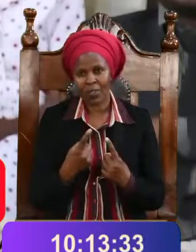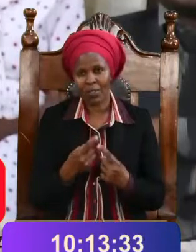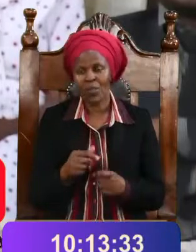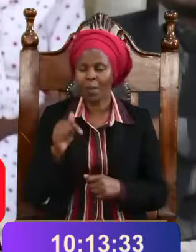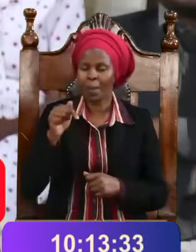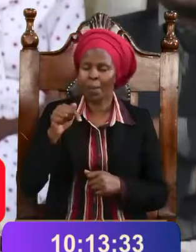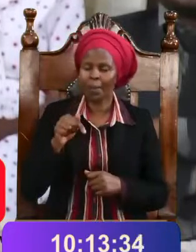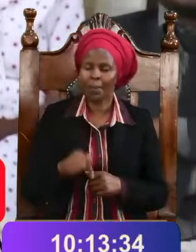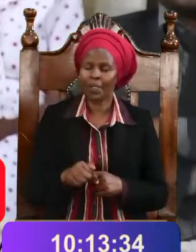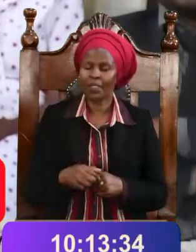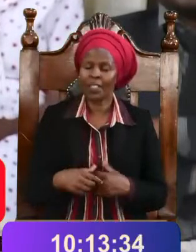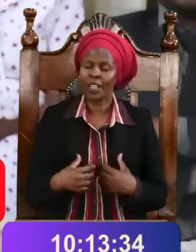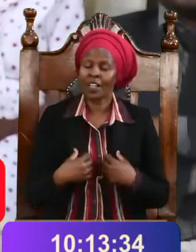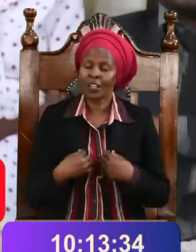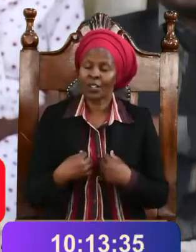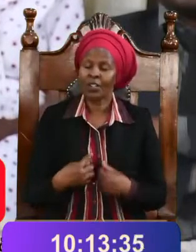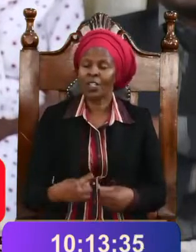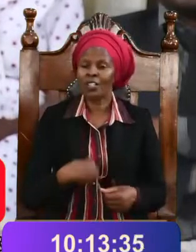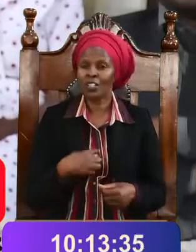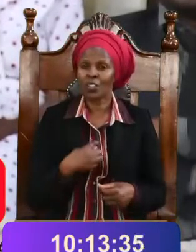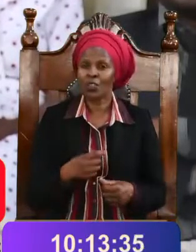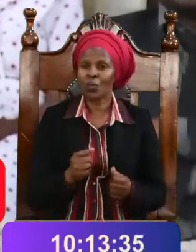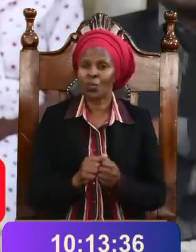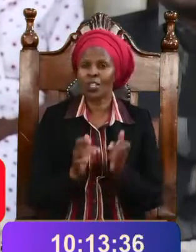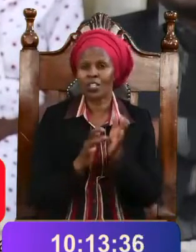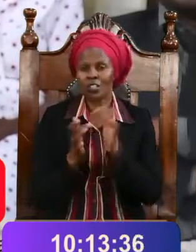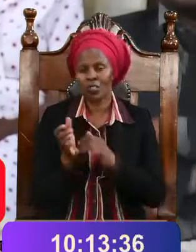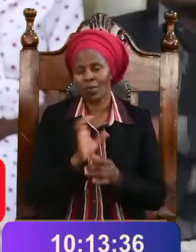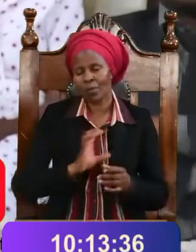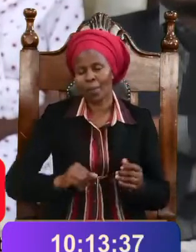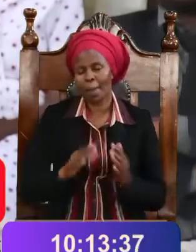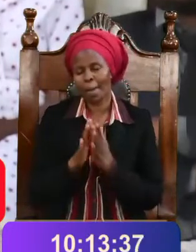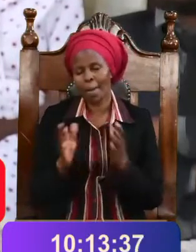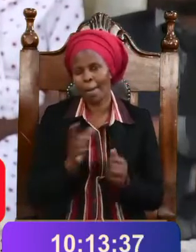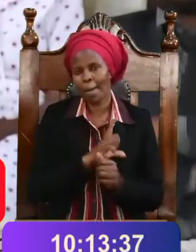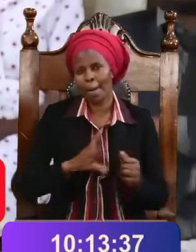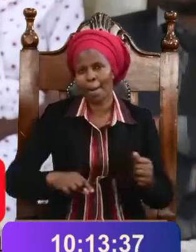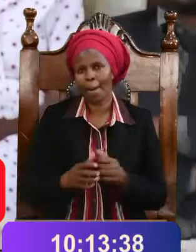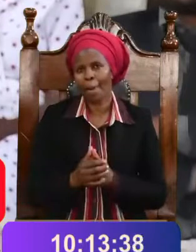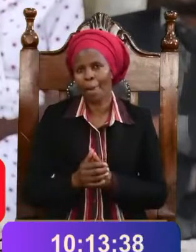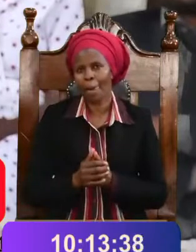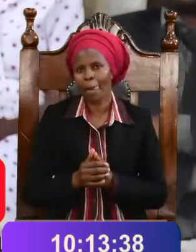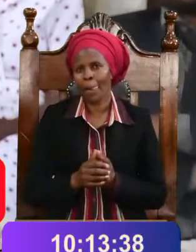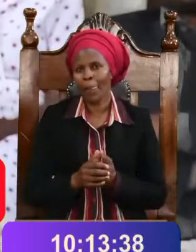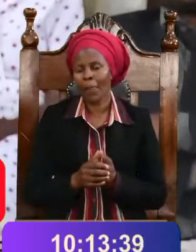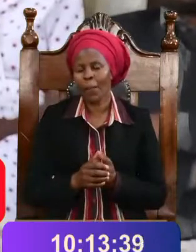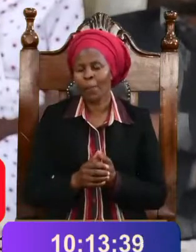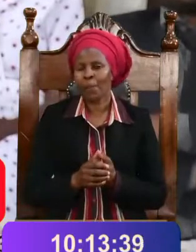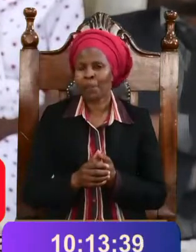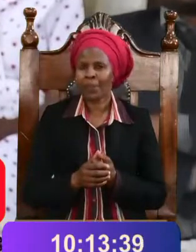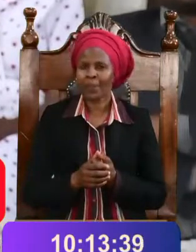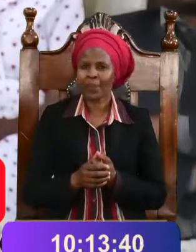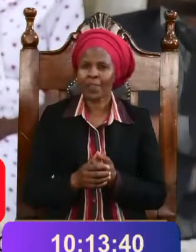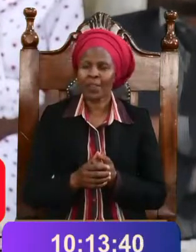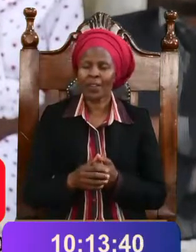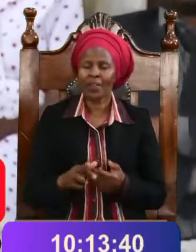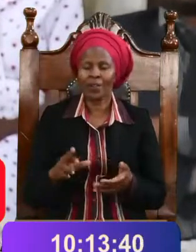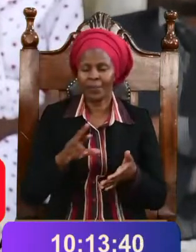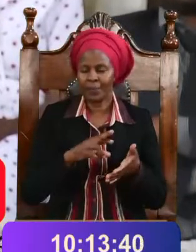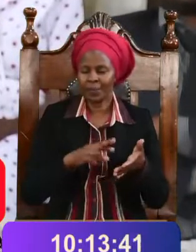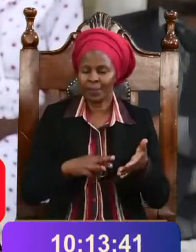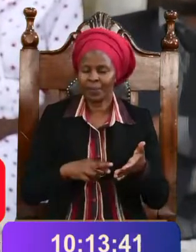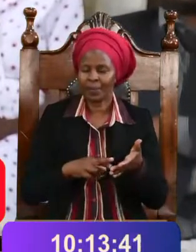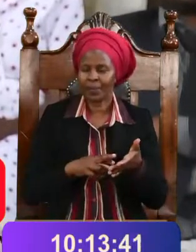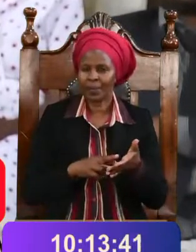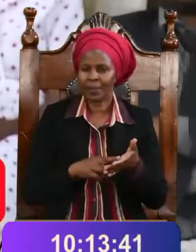must clothe ourselves with Jesus Christ. Praise be to God. Na pia katika kujivika, ukisoma katika kitabu